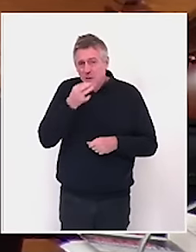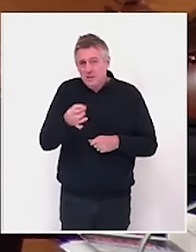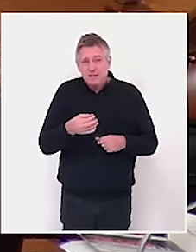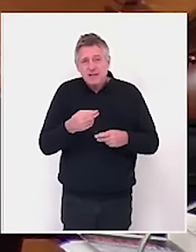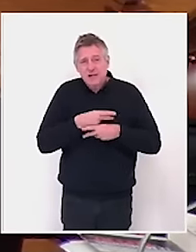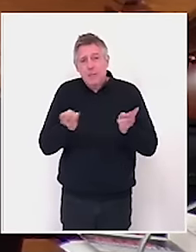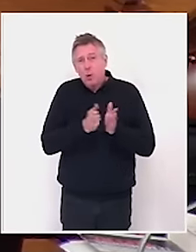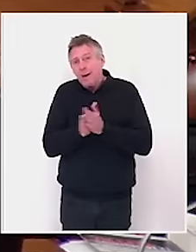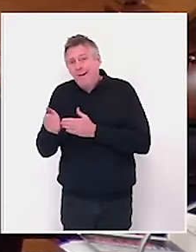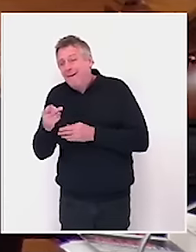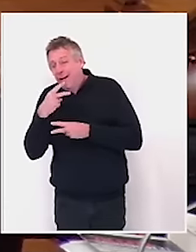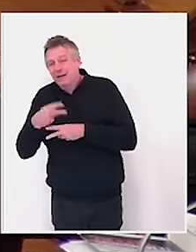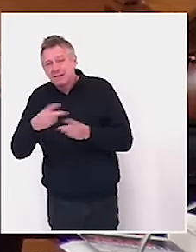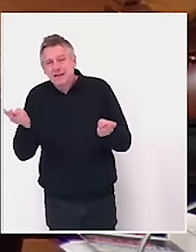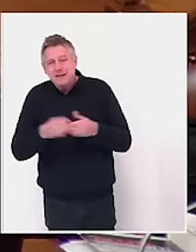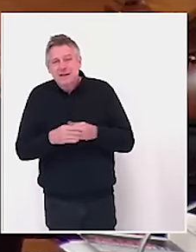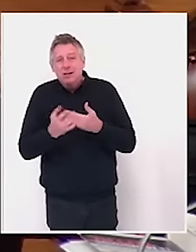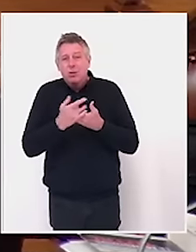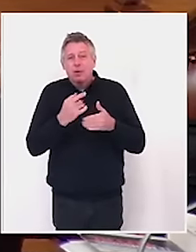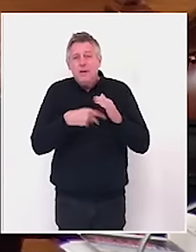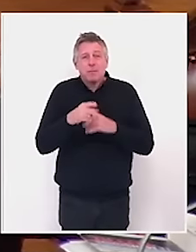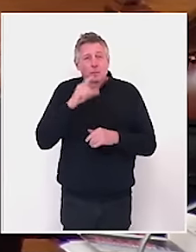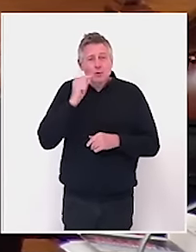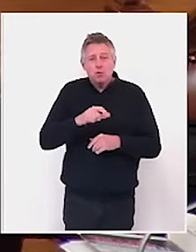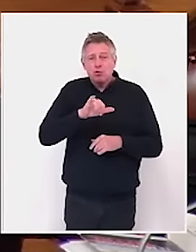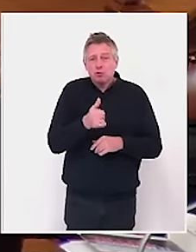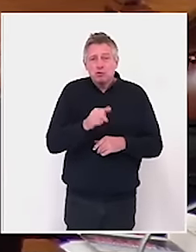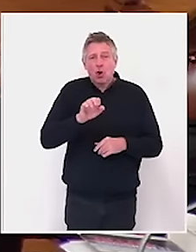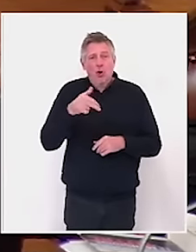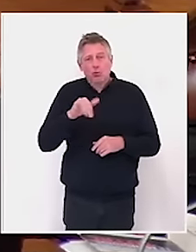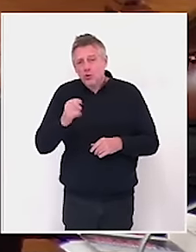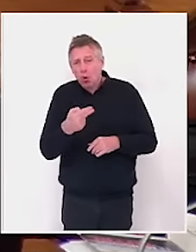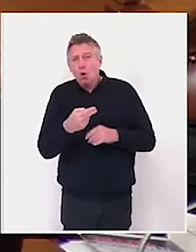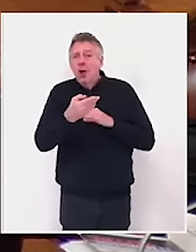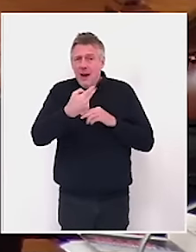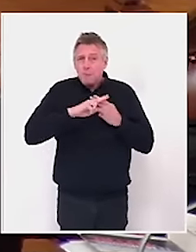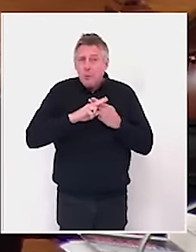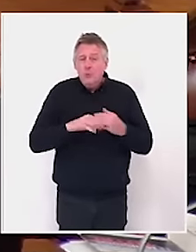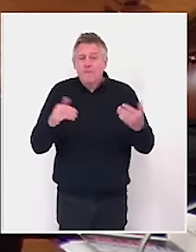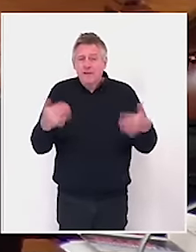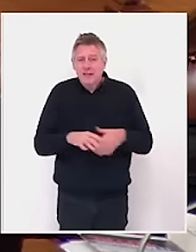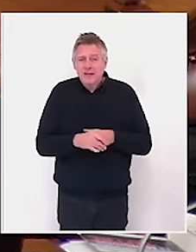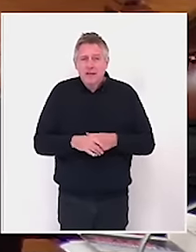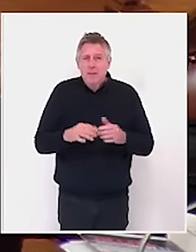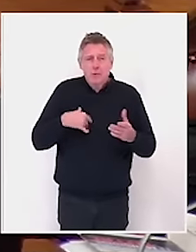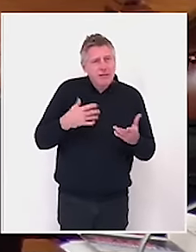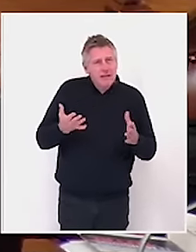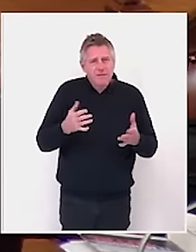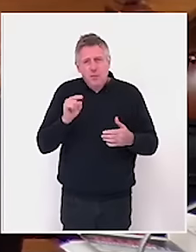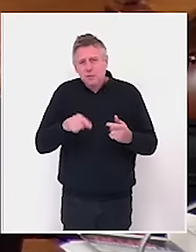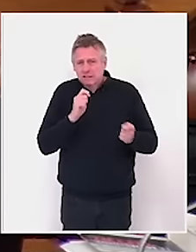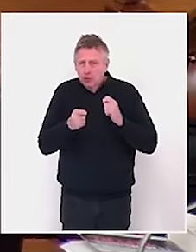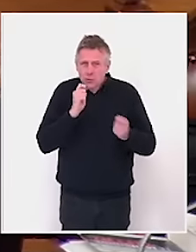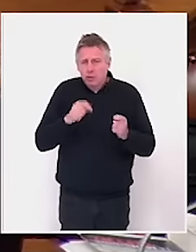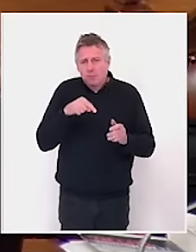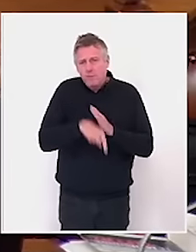en hors-piste, parce que j'avais envoyé des courriers, Monsieur Jean-Jean m'a répondu d'ailleurs, mais ça mériterait peut-être, je ne sais pas comment, mais qu'on discute de ça,